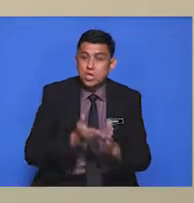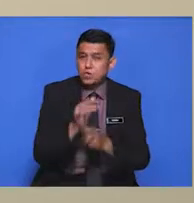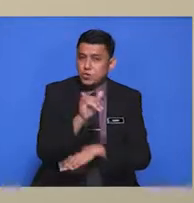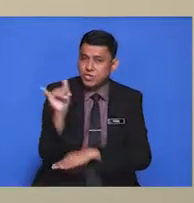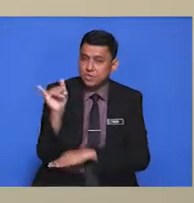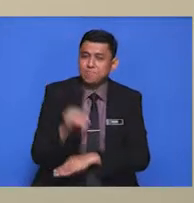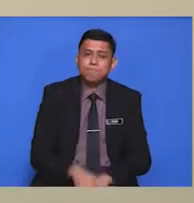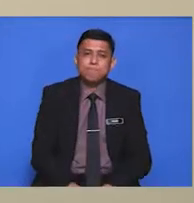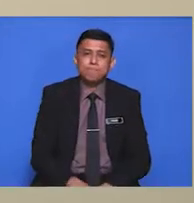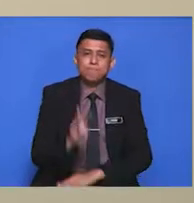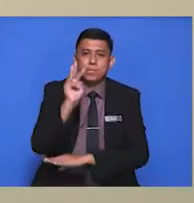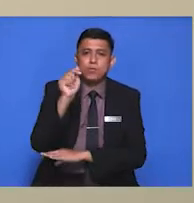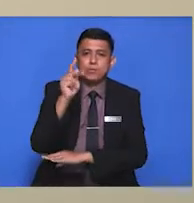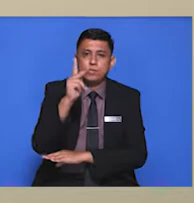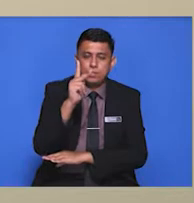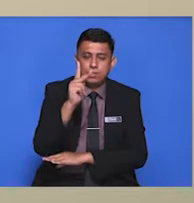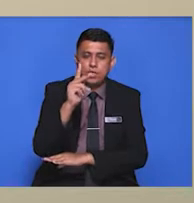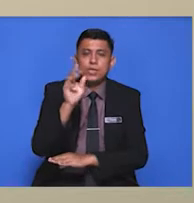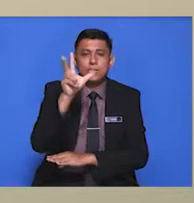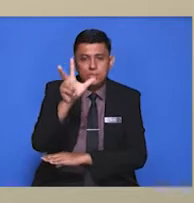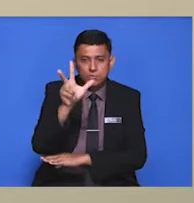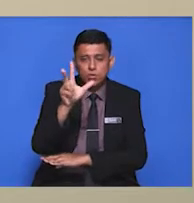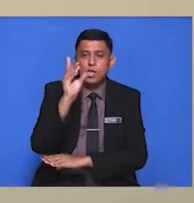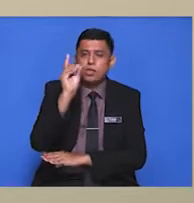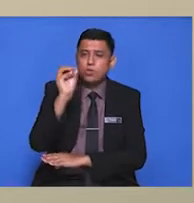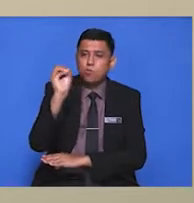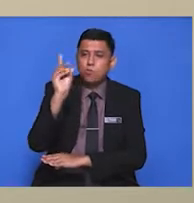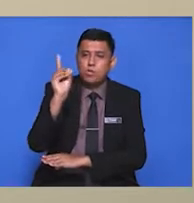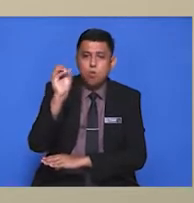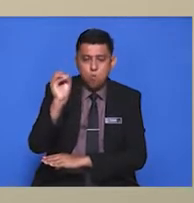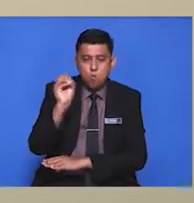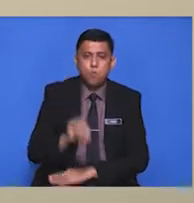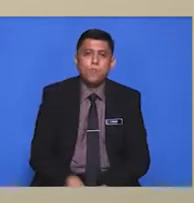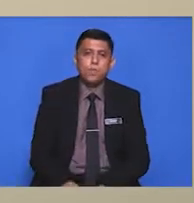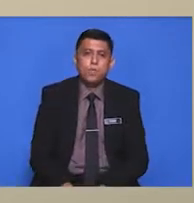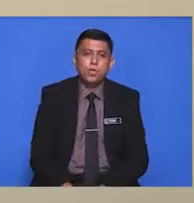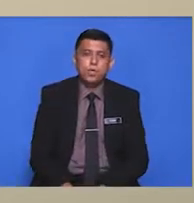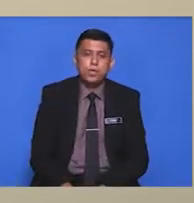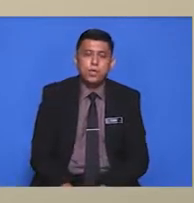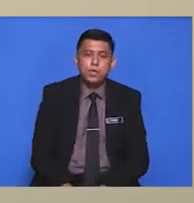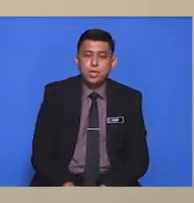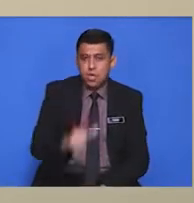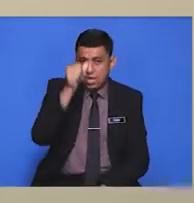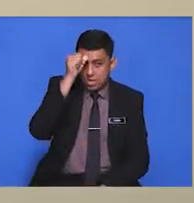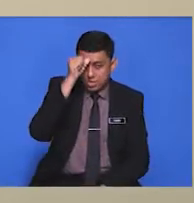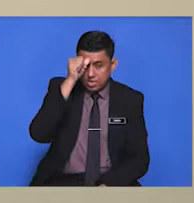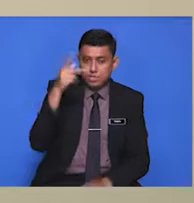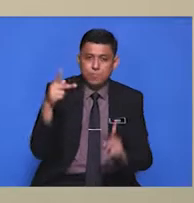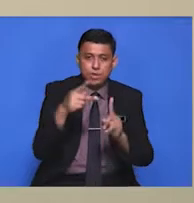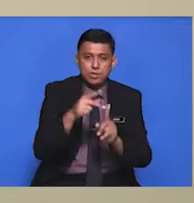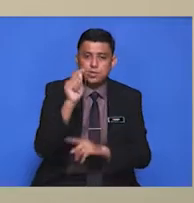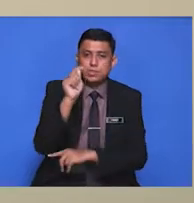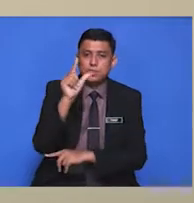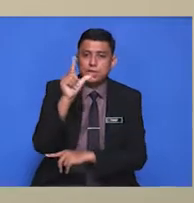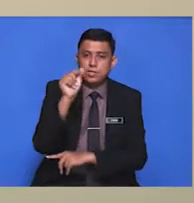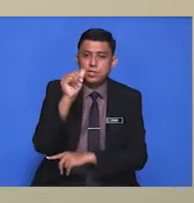Seterusnya, watak ketiga cerpen ini ialah Dodo. Dodo merupakan ayah kepada Talia dan Ginny